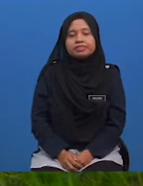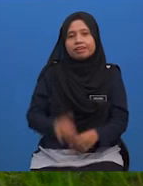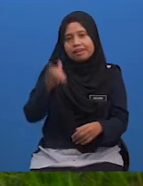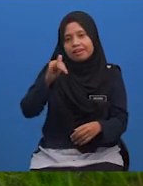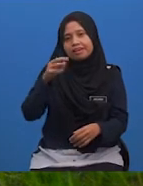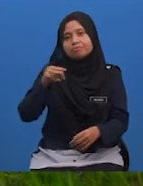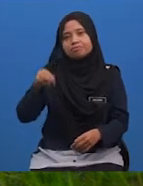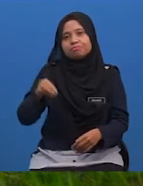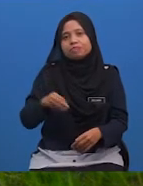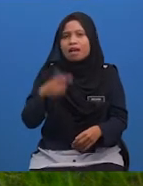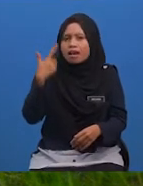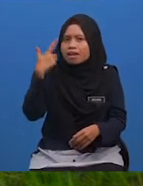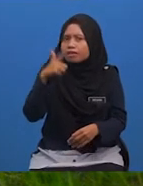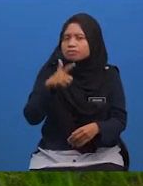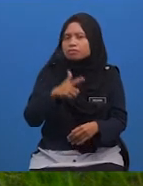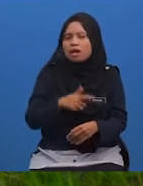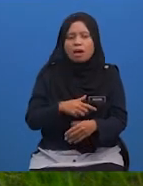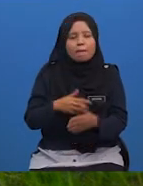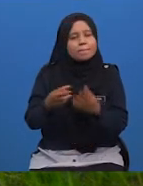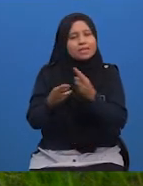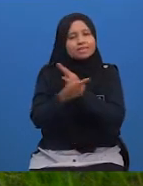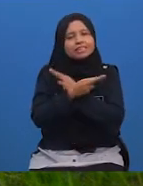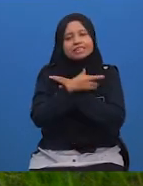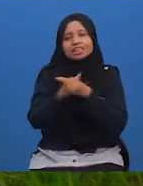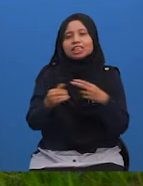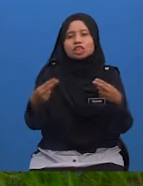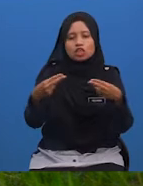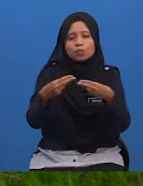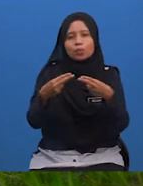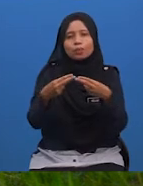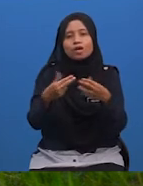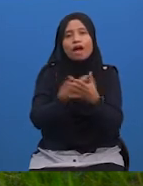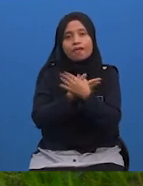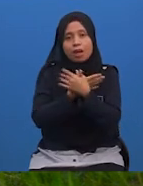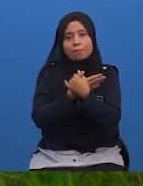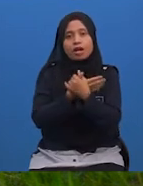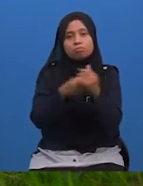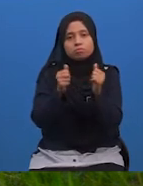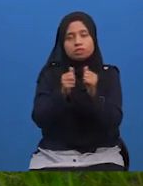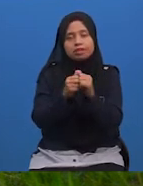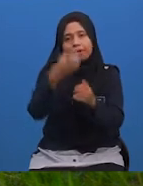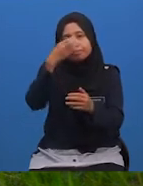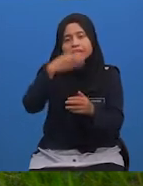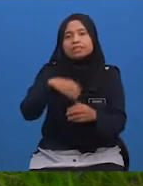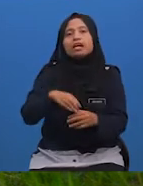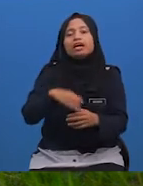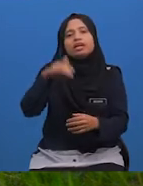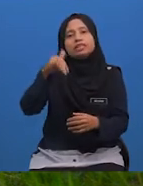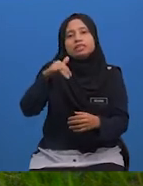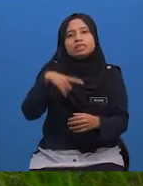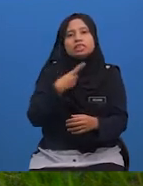Ha, murid-murid. Lihat tak betapa mesranya hubungan Sang Gajah dengan Sang Ranggi ini?